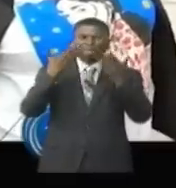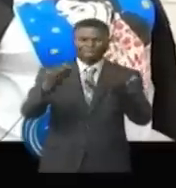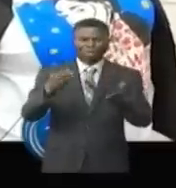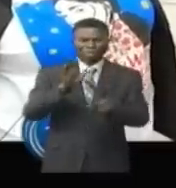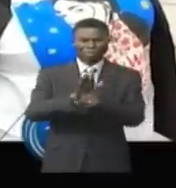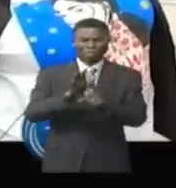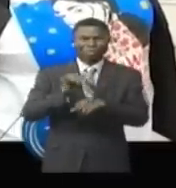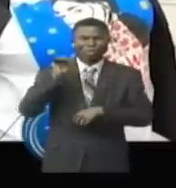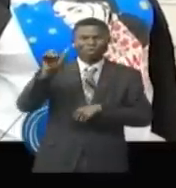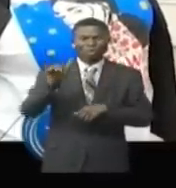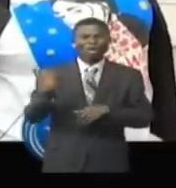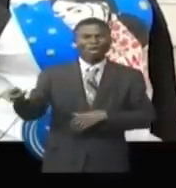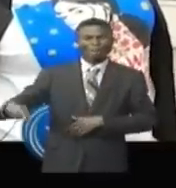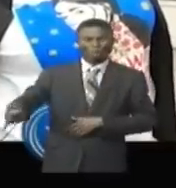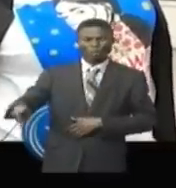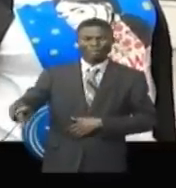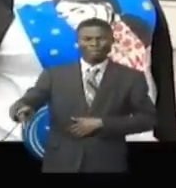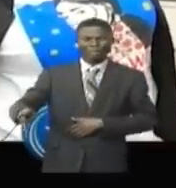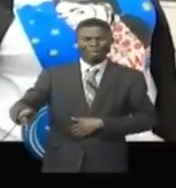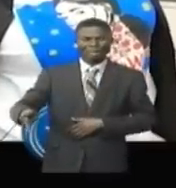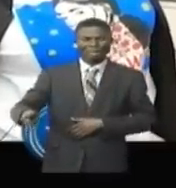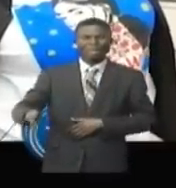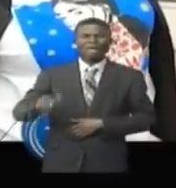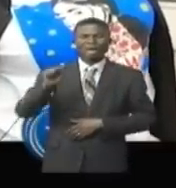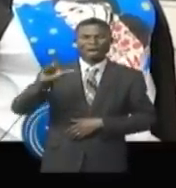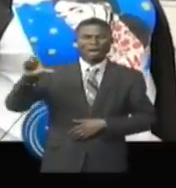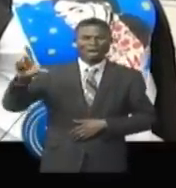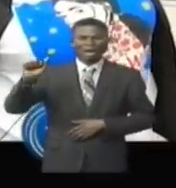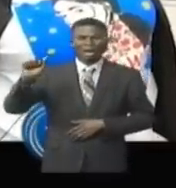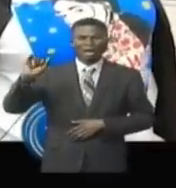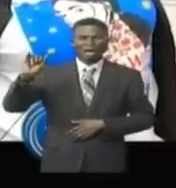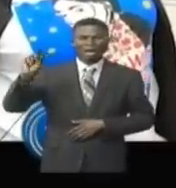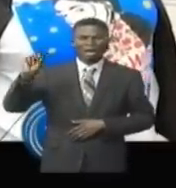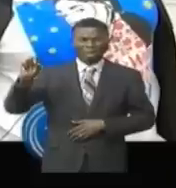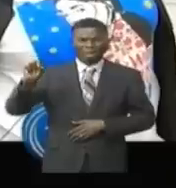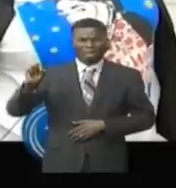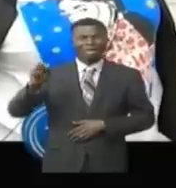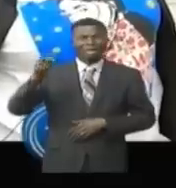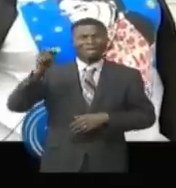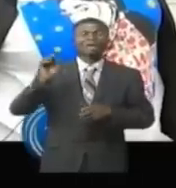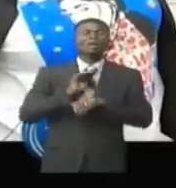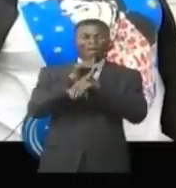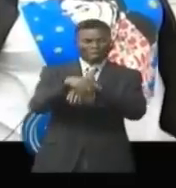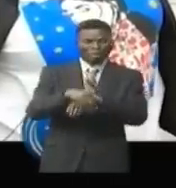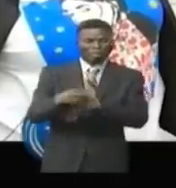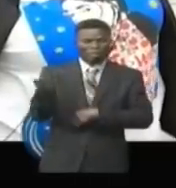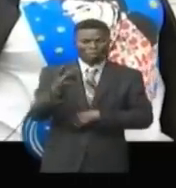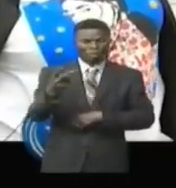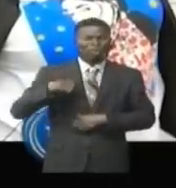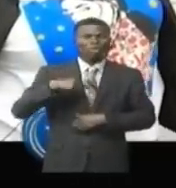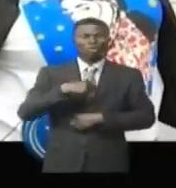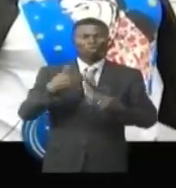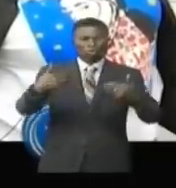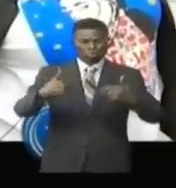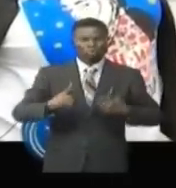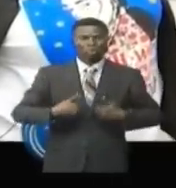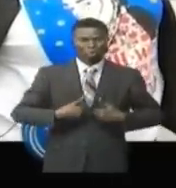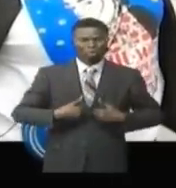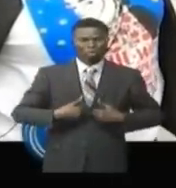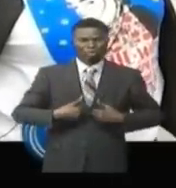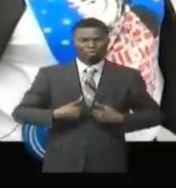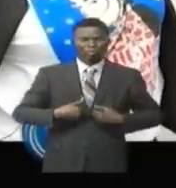le directeur provincial, Alain Tchimbalanga, parce qu'il s'est impliqué. Désormais, nous avons les